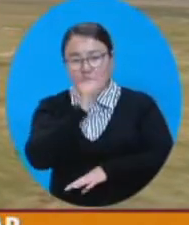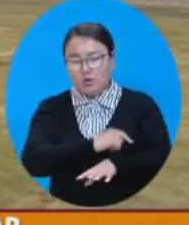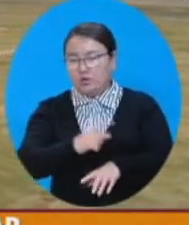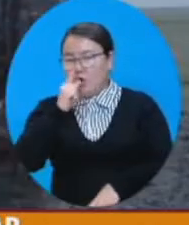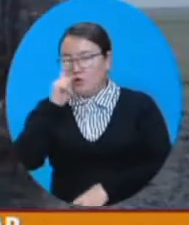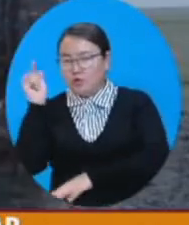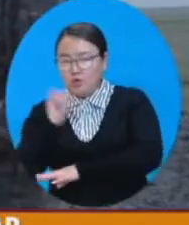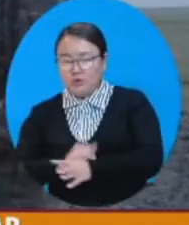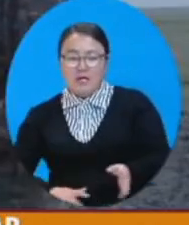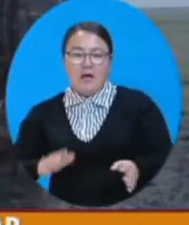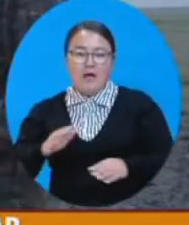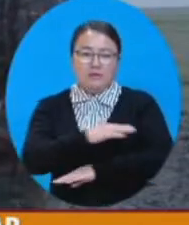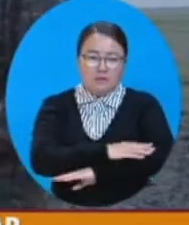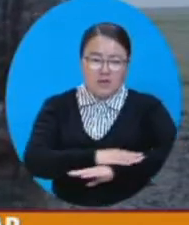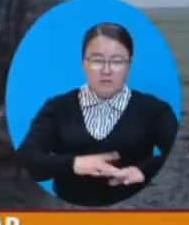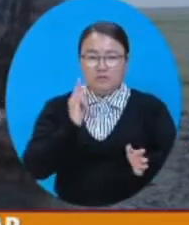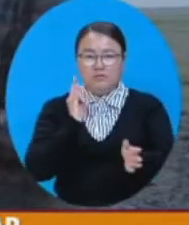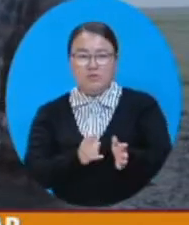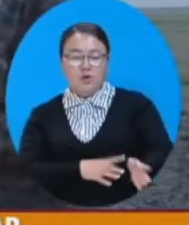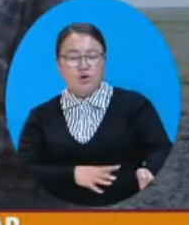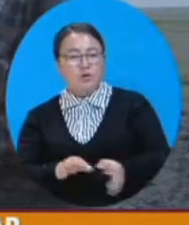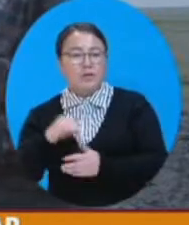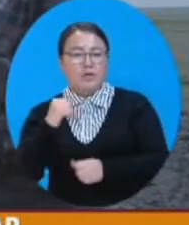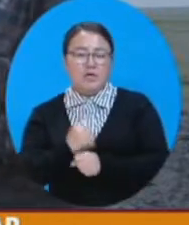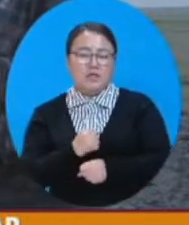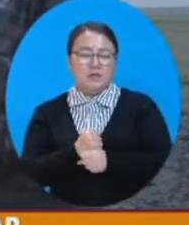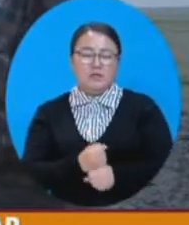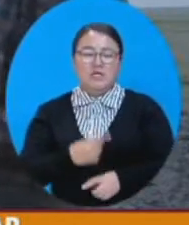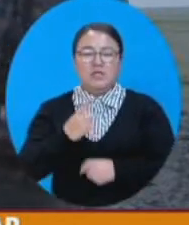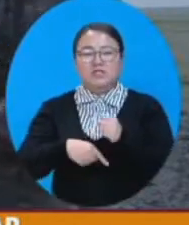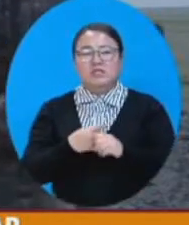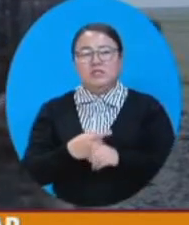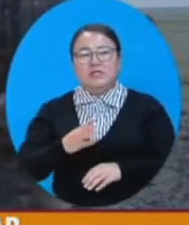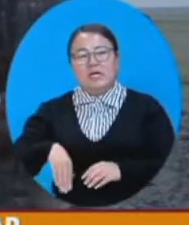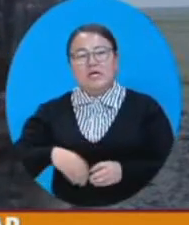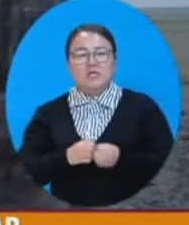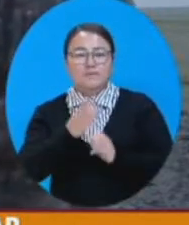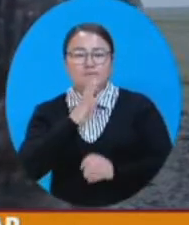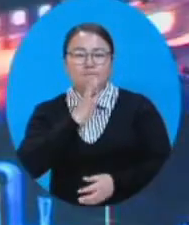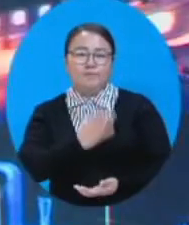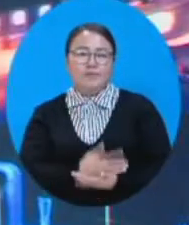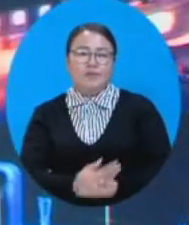ард улс Оросын албаны улстай авто болон төмөр замаар холбох ажлыг эх жилээс хэрэгжүүлж эхэлнэ.